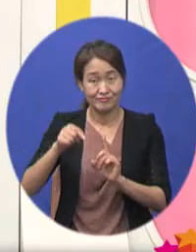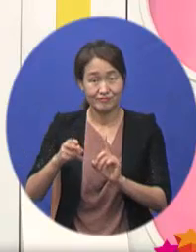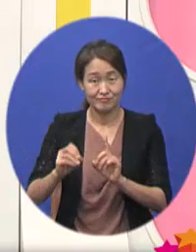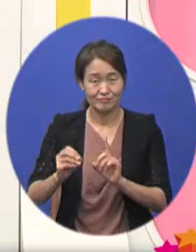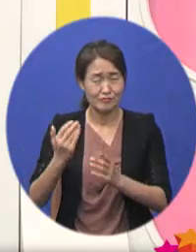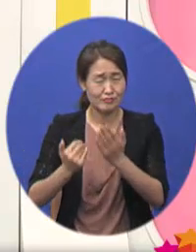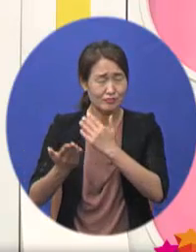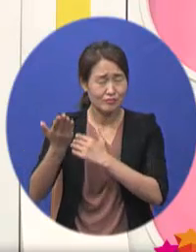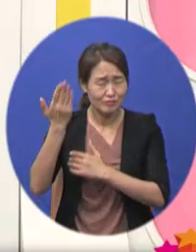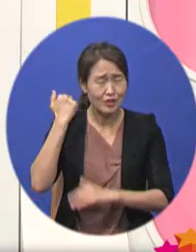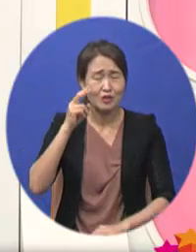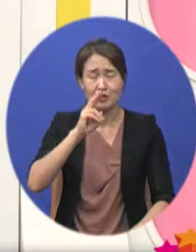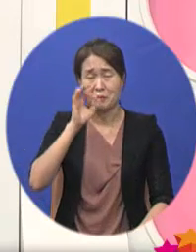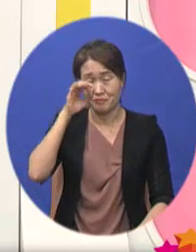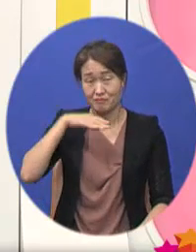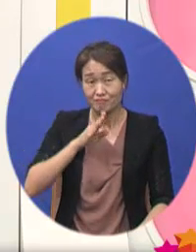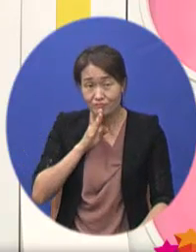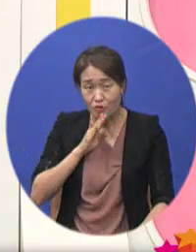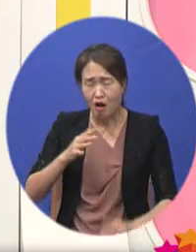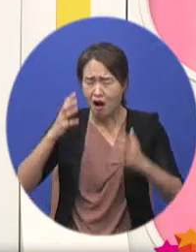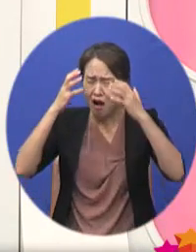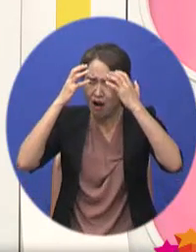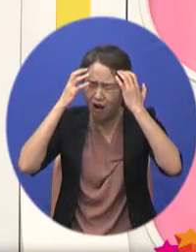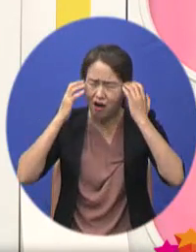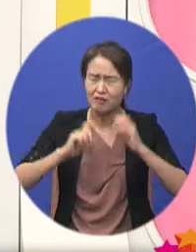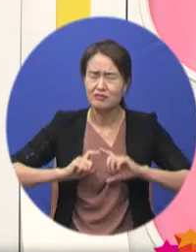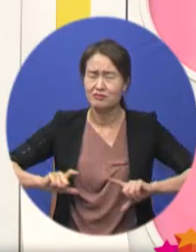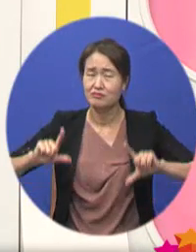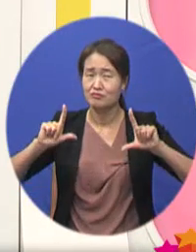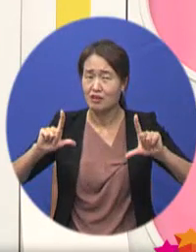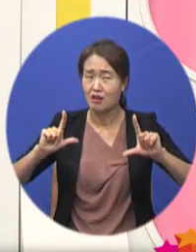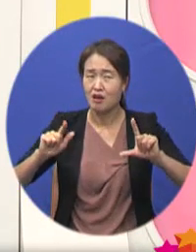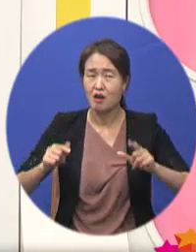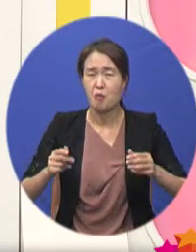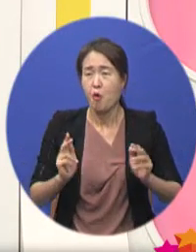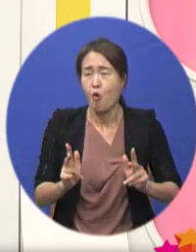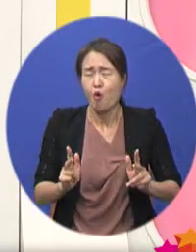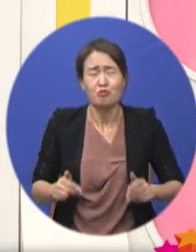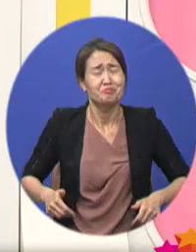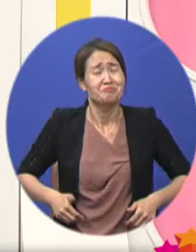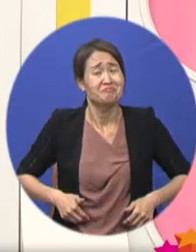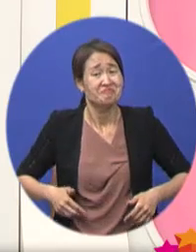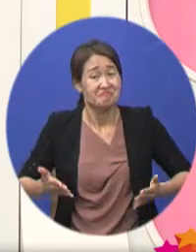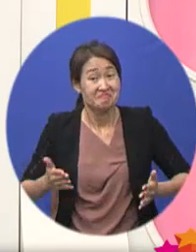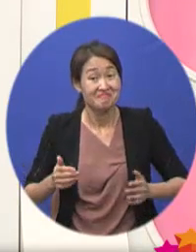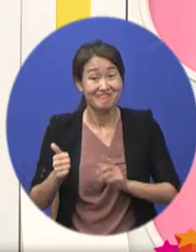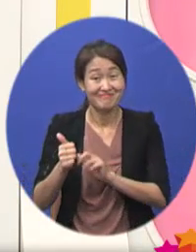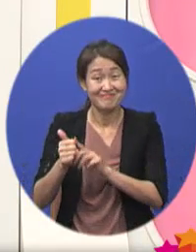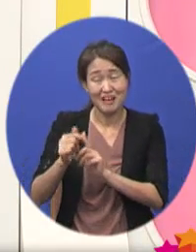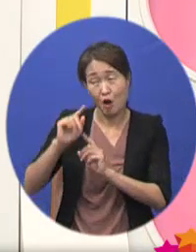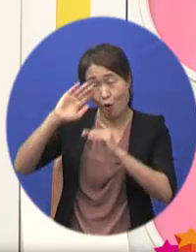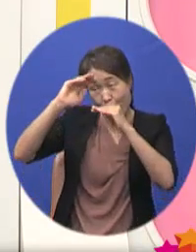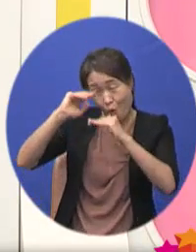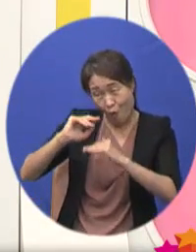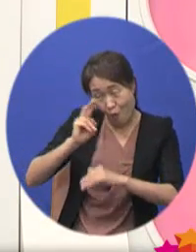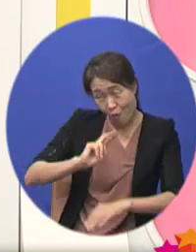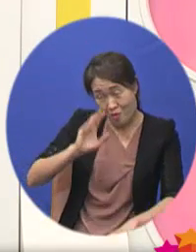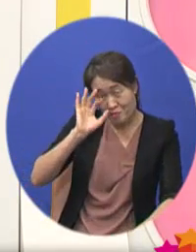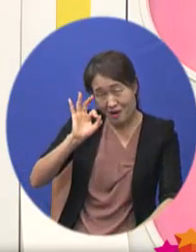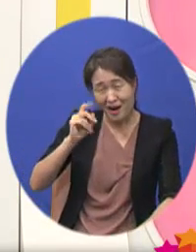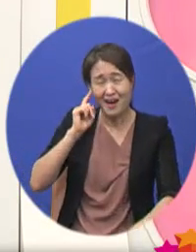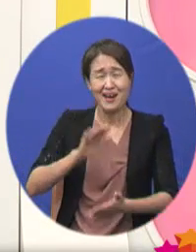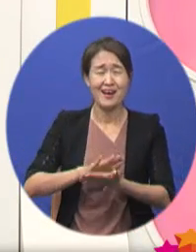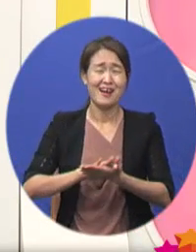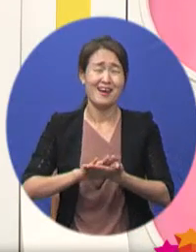이정의 왕년에 보고 오셨습니다. 뭐 이렇게 더운 여름날 에어컨이 따로 필요 없습니다. 우리 이부영 씨 뮤직비디오 한 편이면 아주